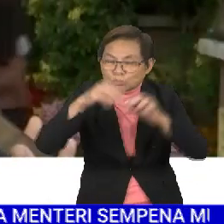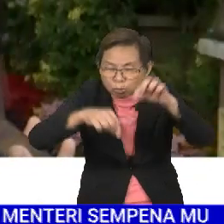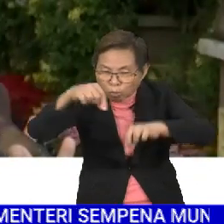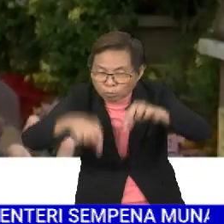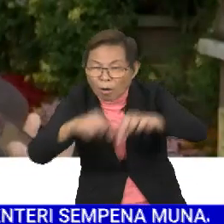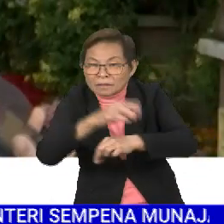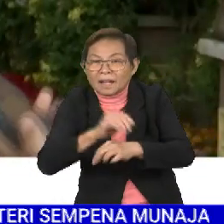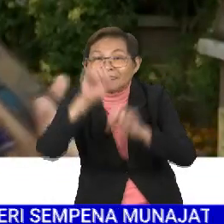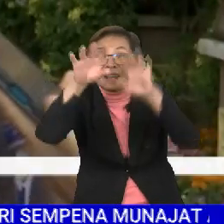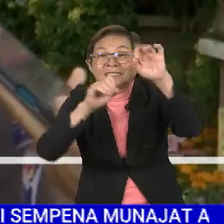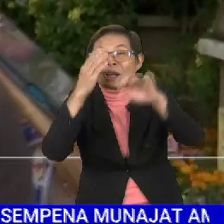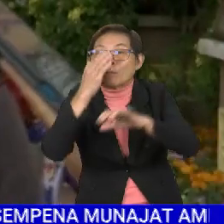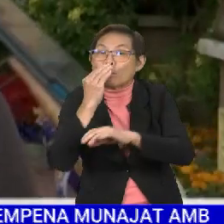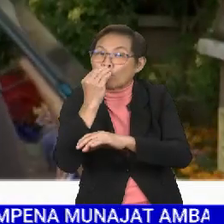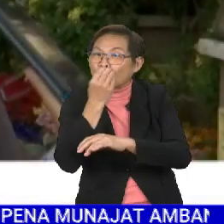terapung